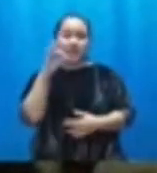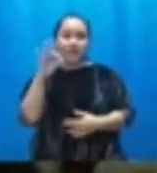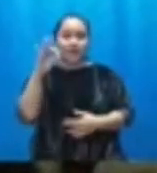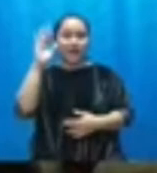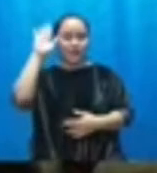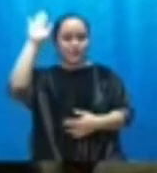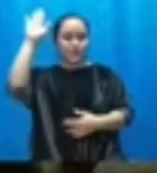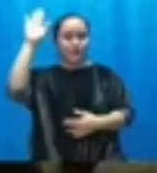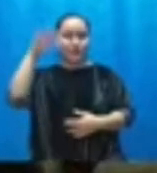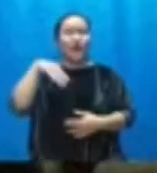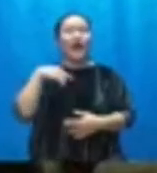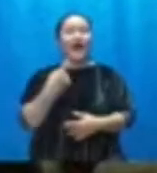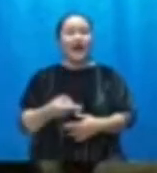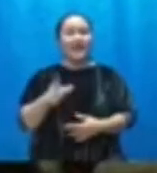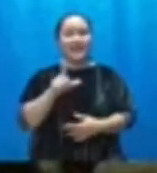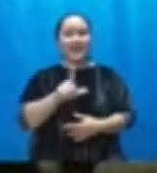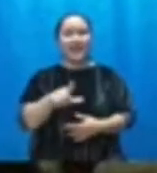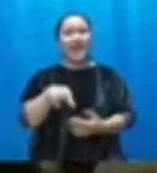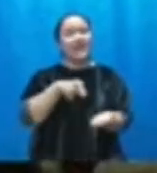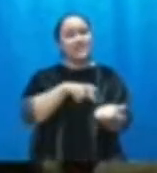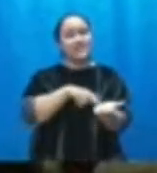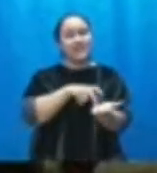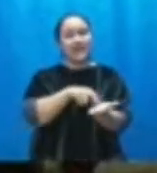sabdamu adalah